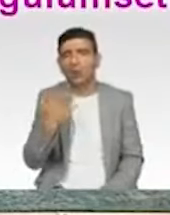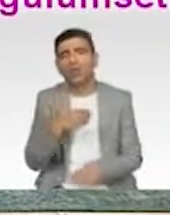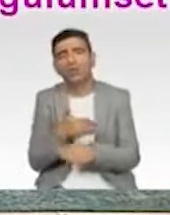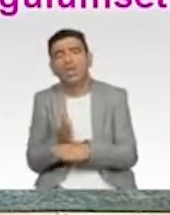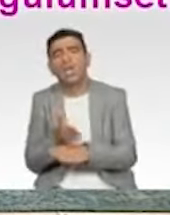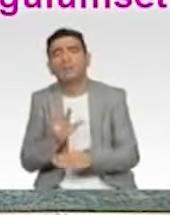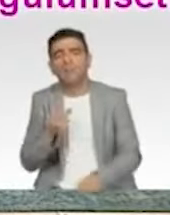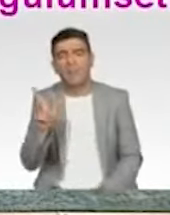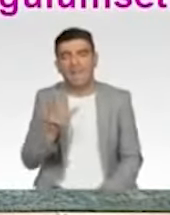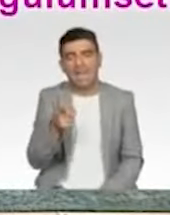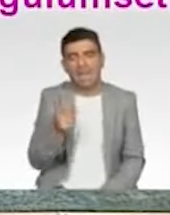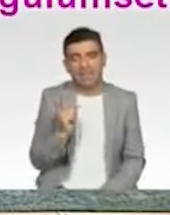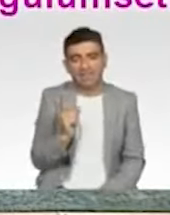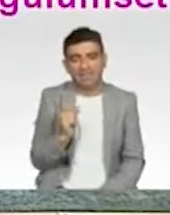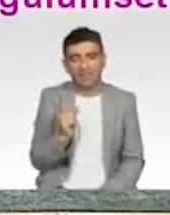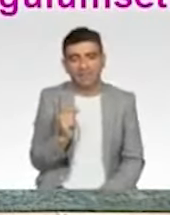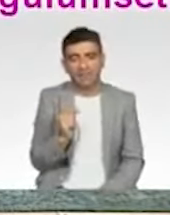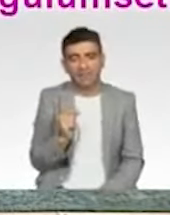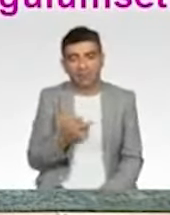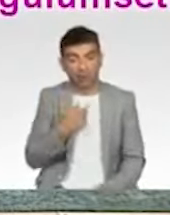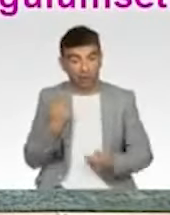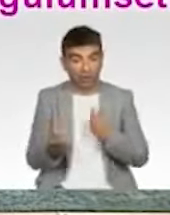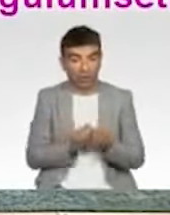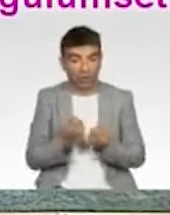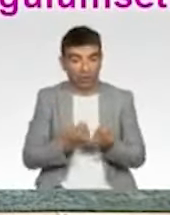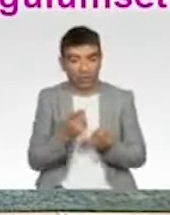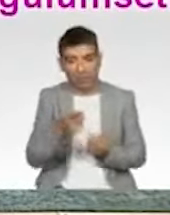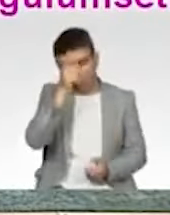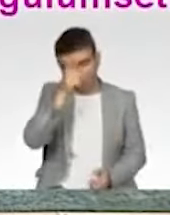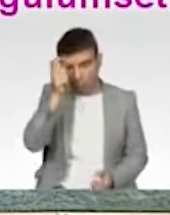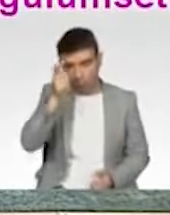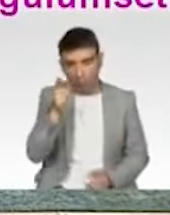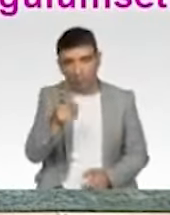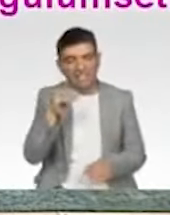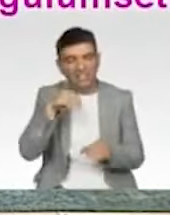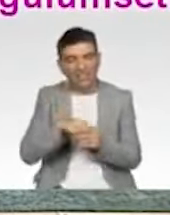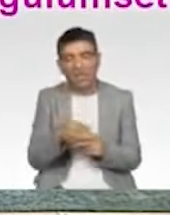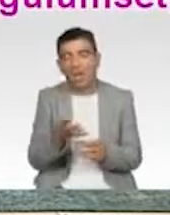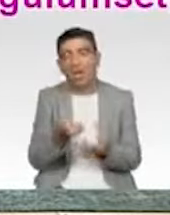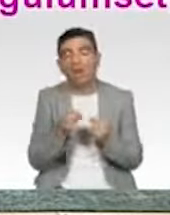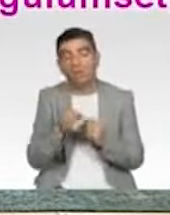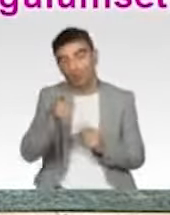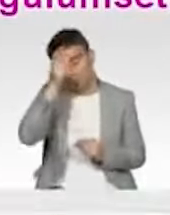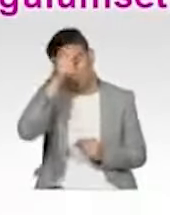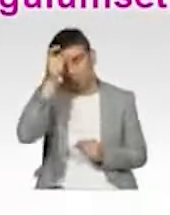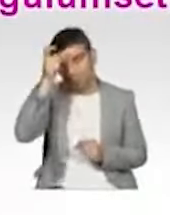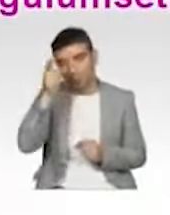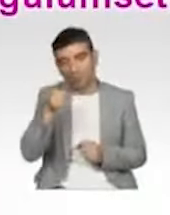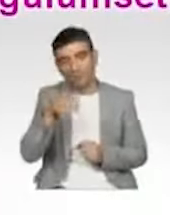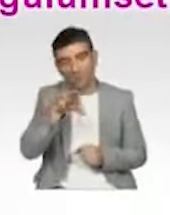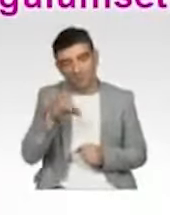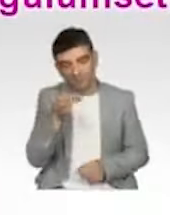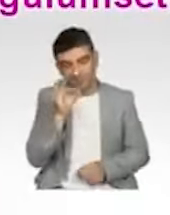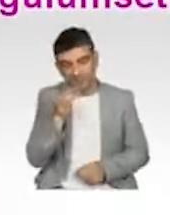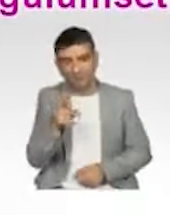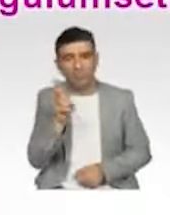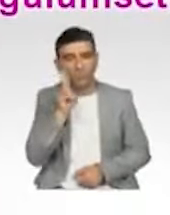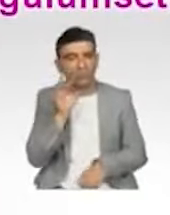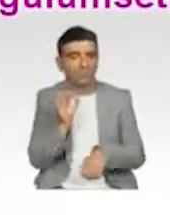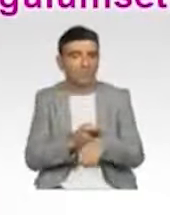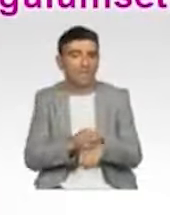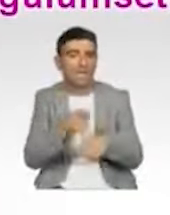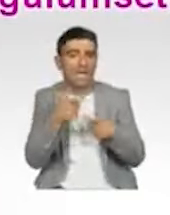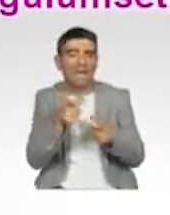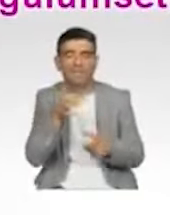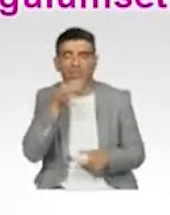geçmemek lazım. Hı. Bir de hani çalışmalar Türkleri genelde kapsamıyor. Türkler hem çay içiyorlar, bir de son zamanlarda artık kahve